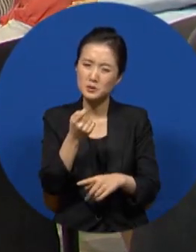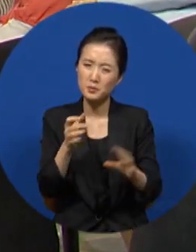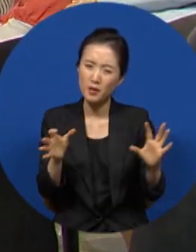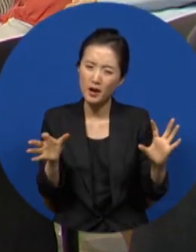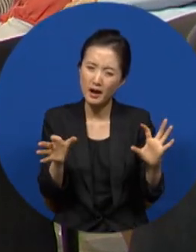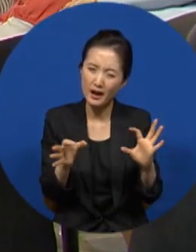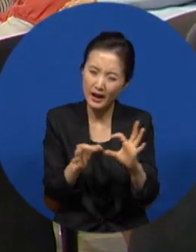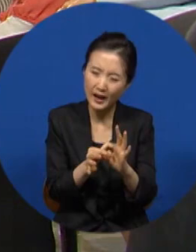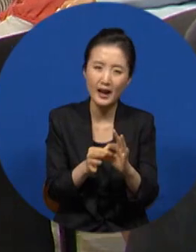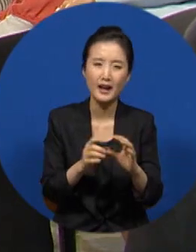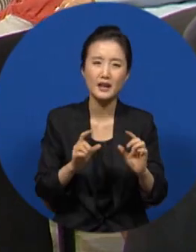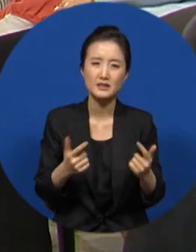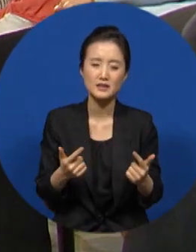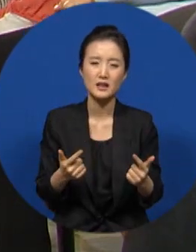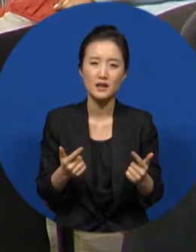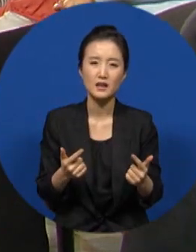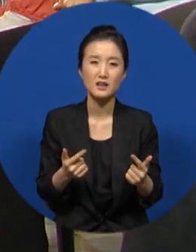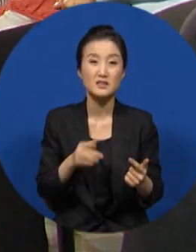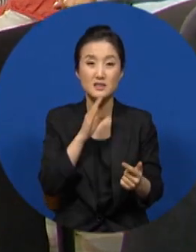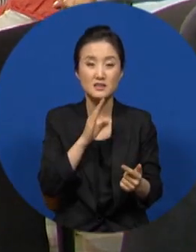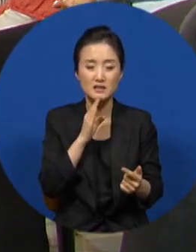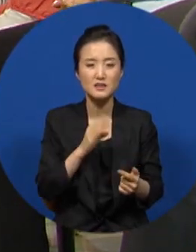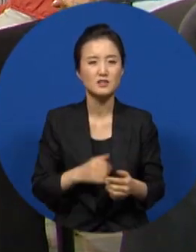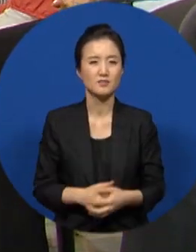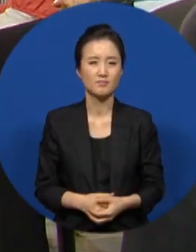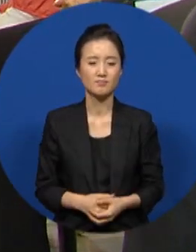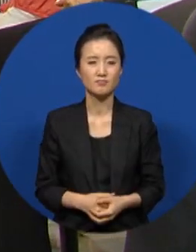걱정스럽고 불안하고 스트레스가 쌓이게 마련입니다.